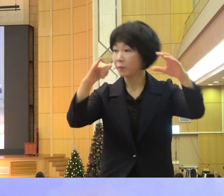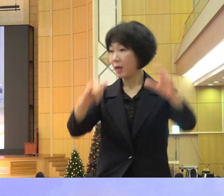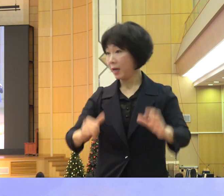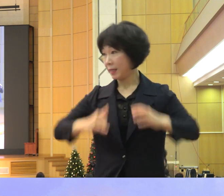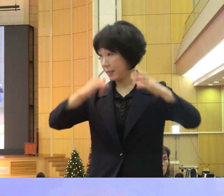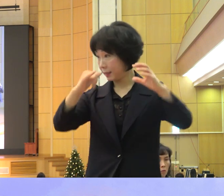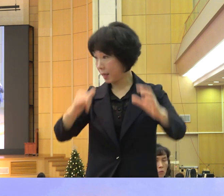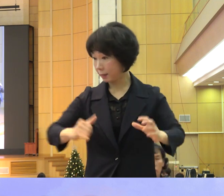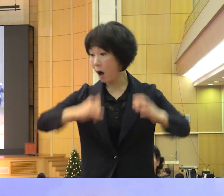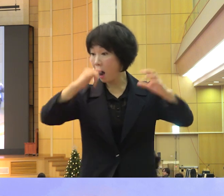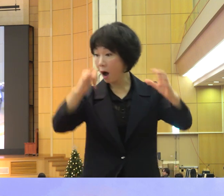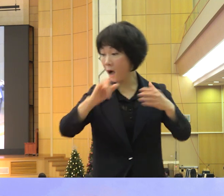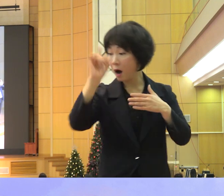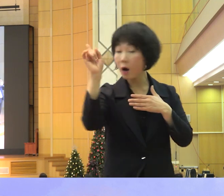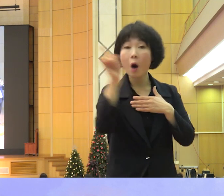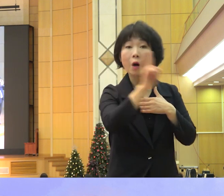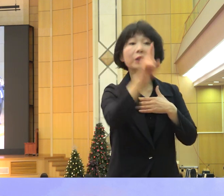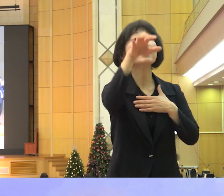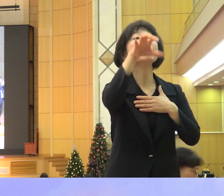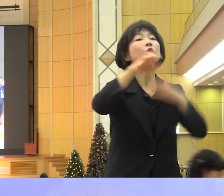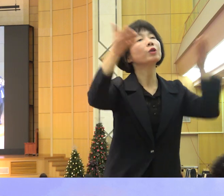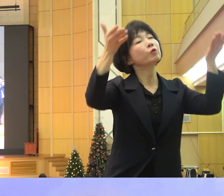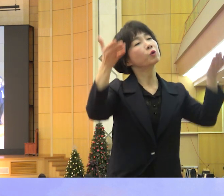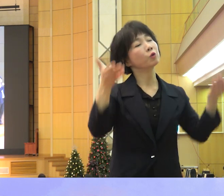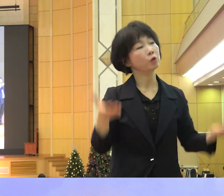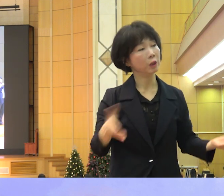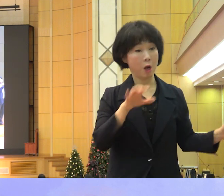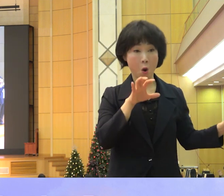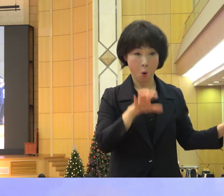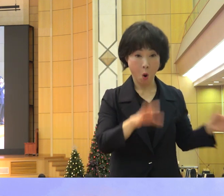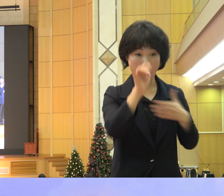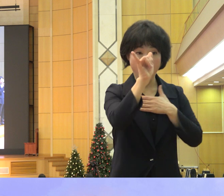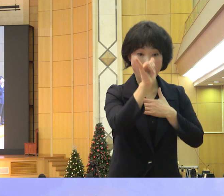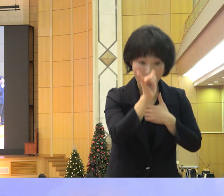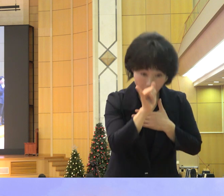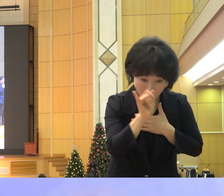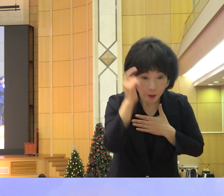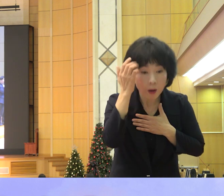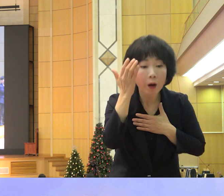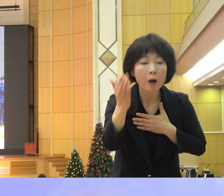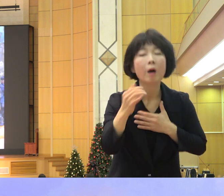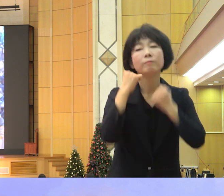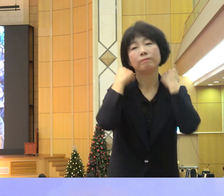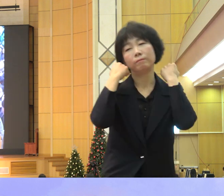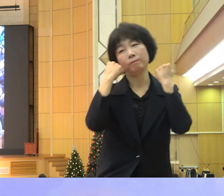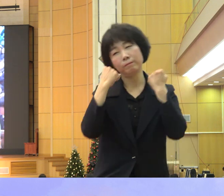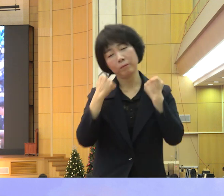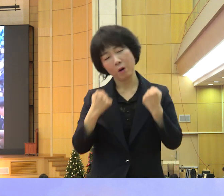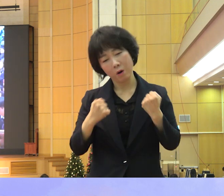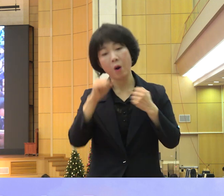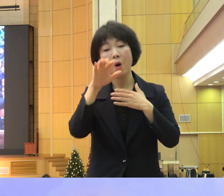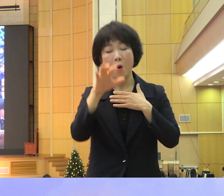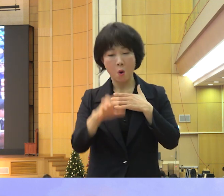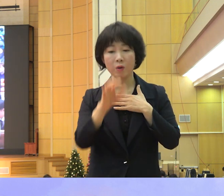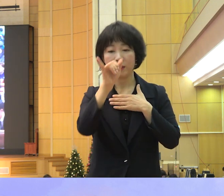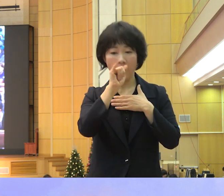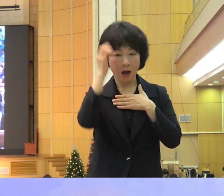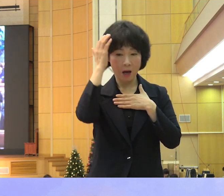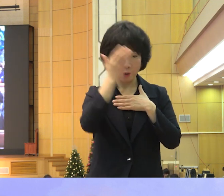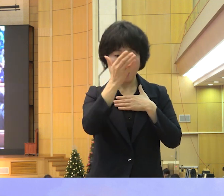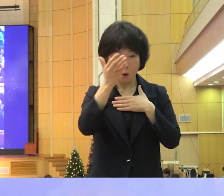무겁게 이 세상 어디 쉴 곳 있나요? 머물 곳